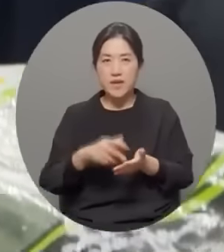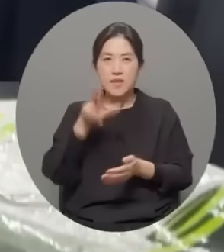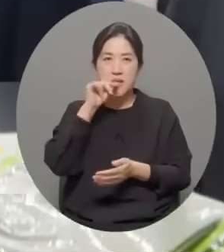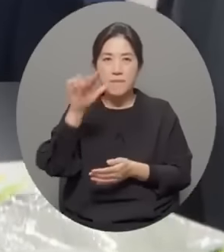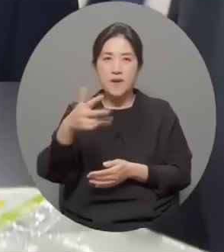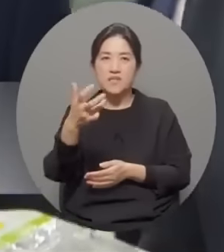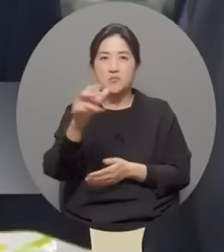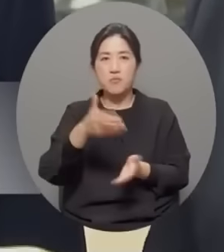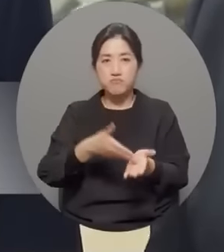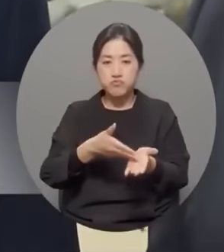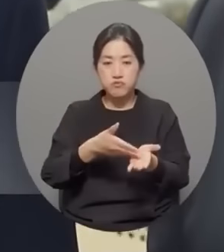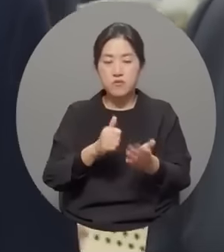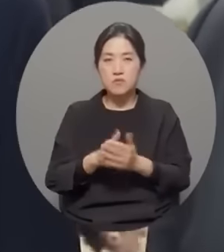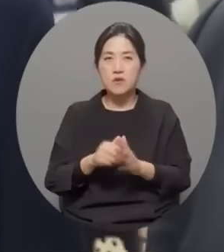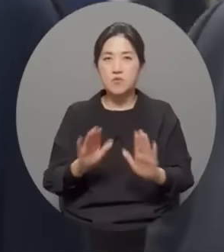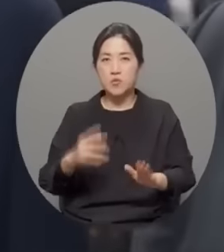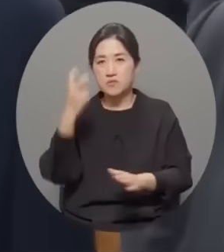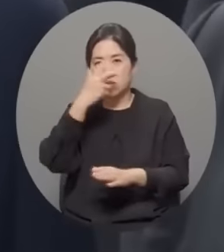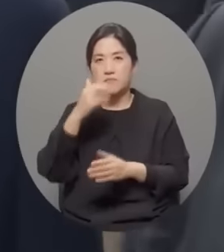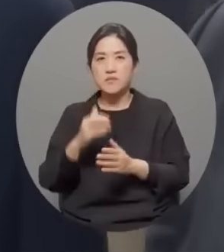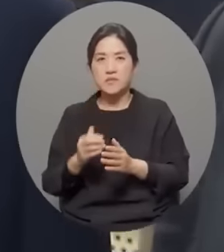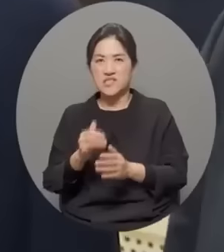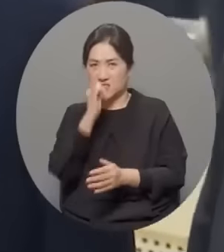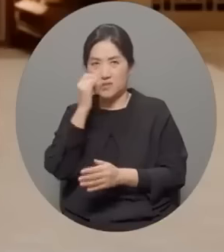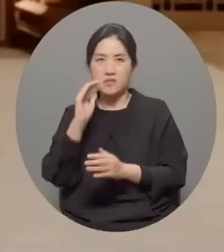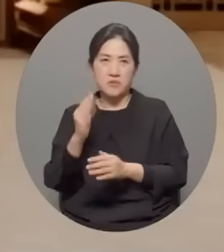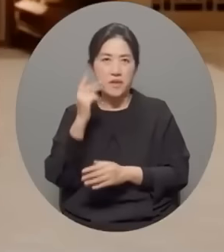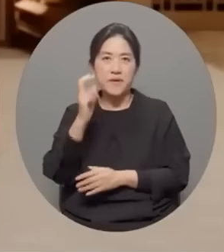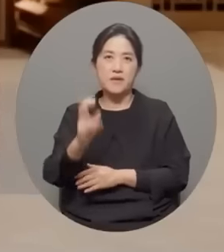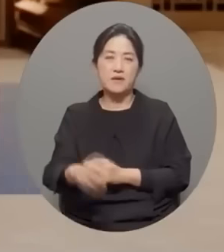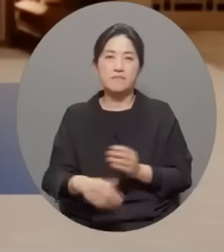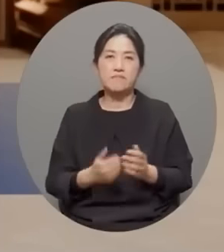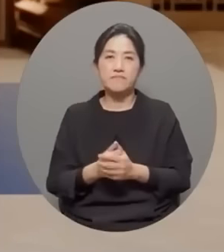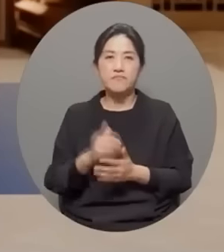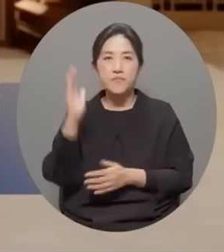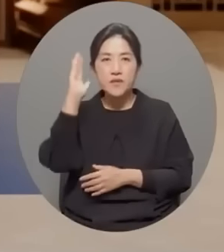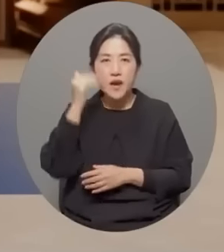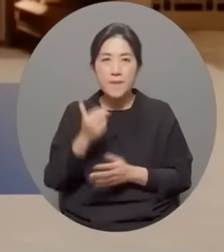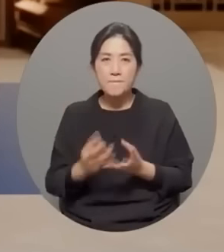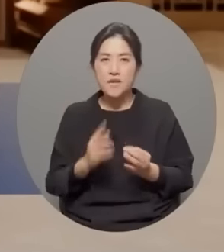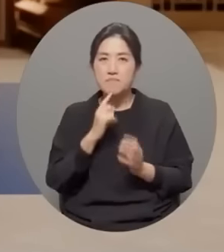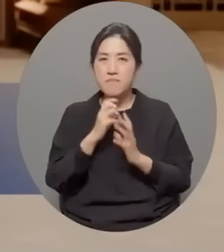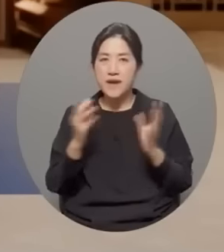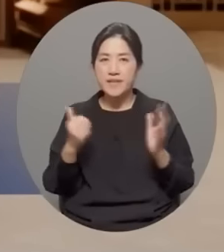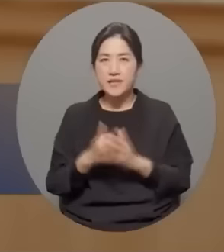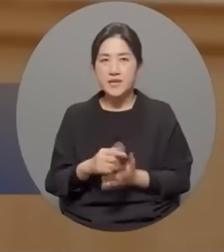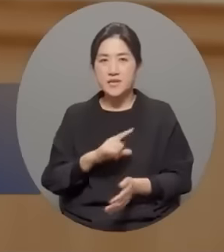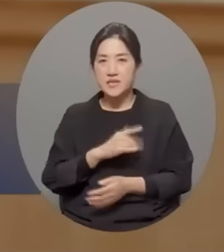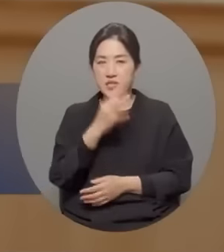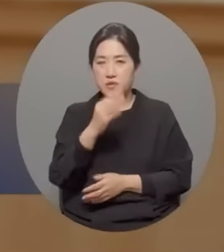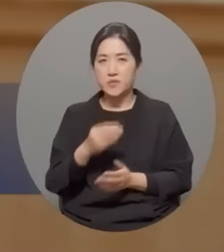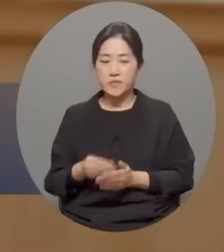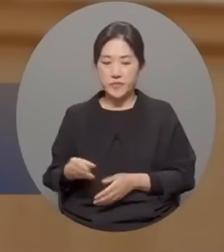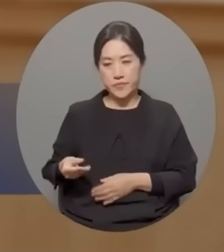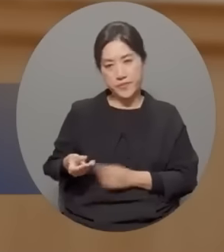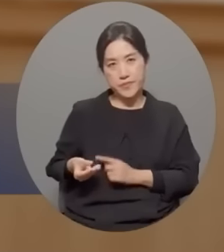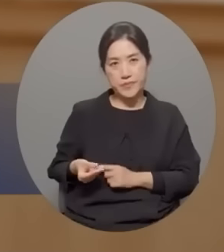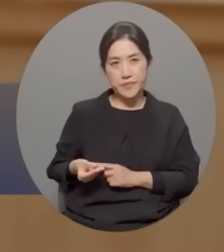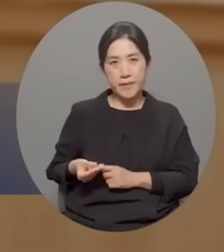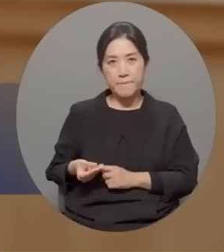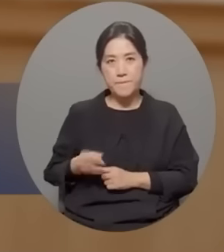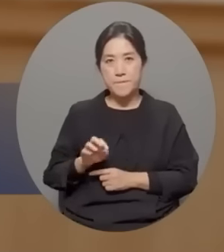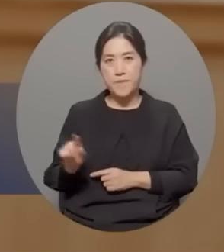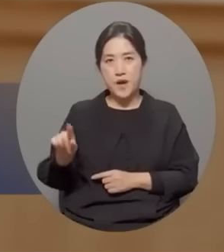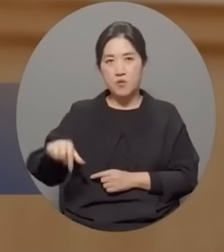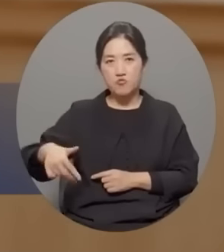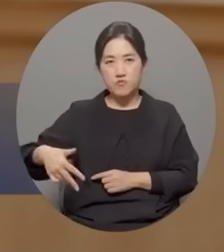875원 보도 역시 곧 심의를 받을 것으로 보입니다. 최근에 많은 논란이 되고 있는 이른바 이